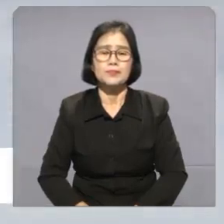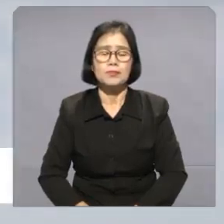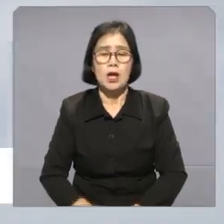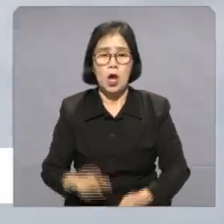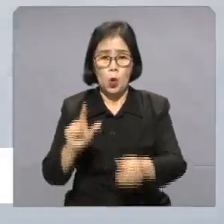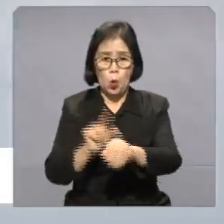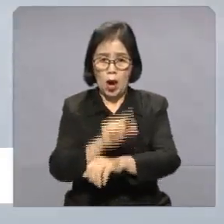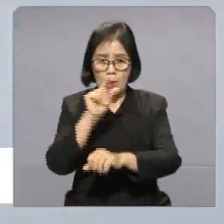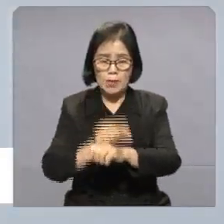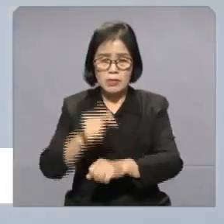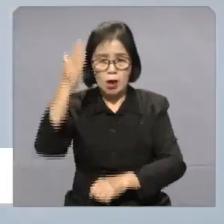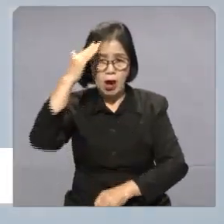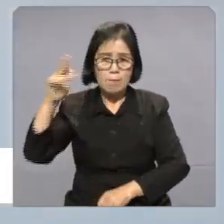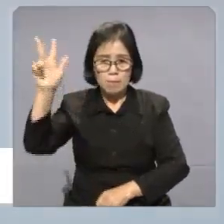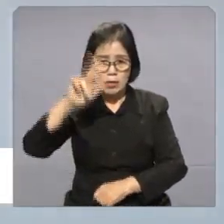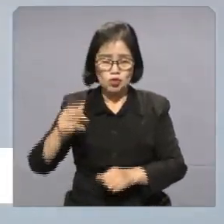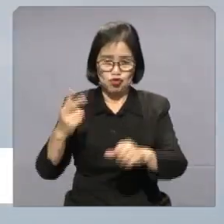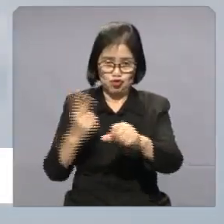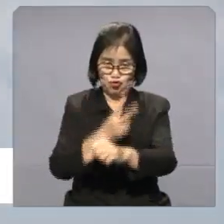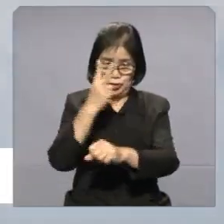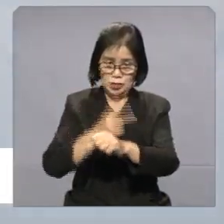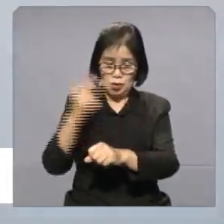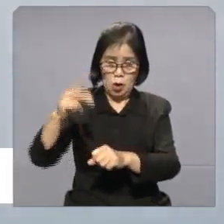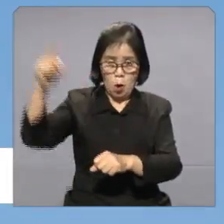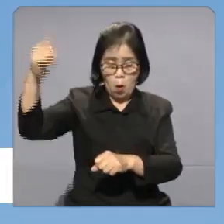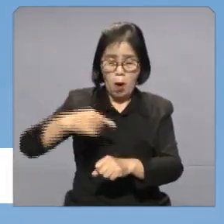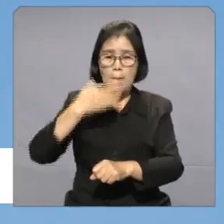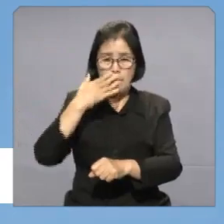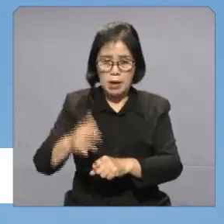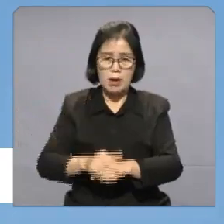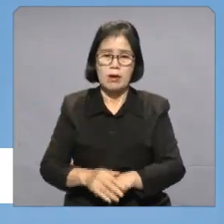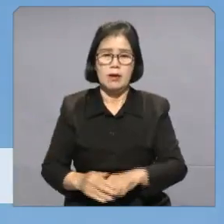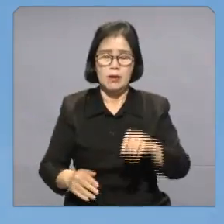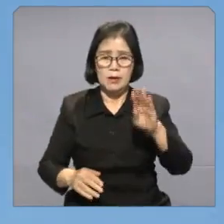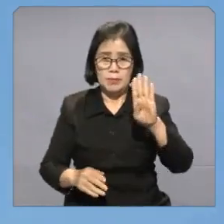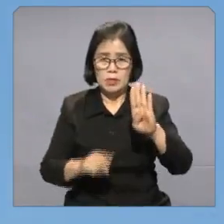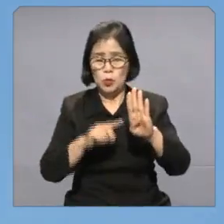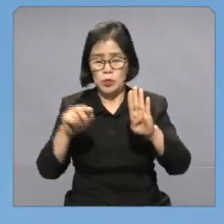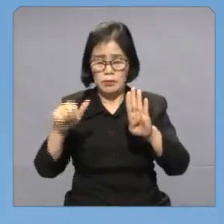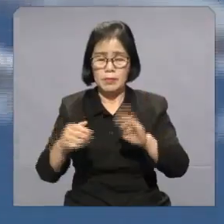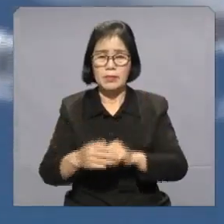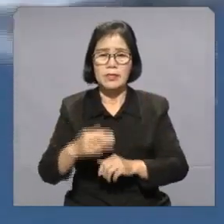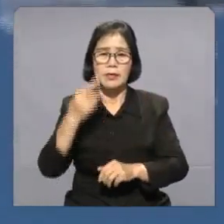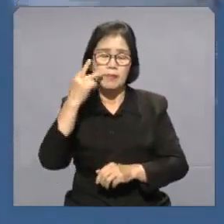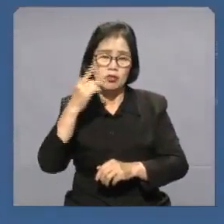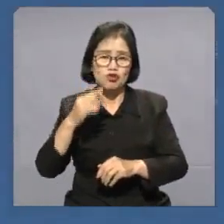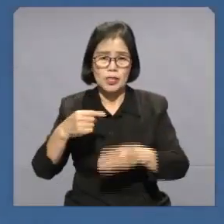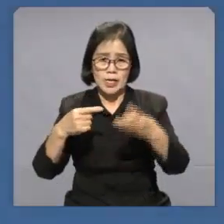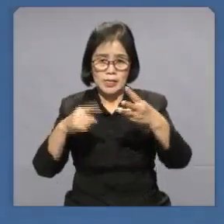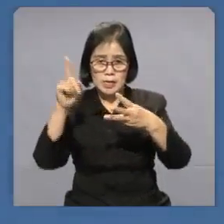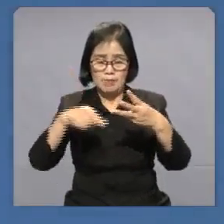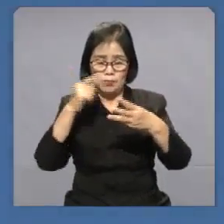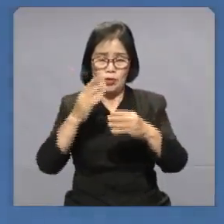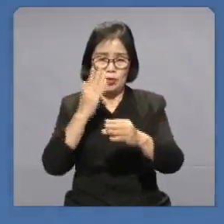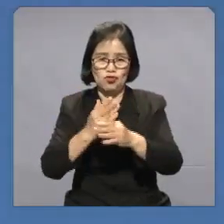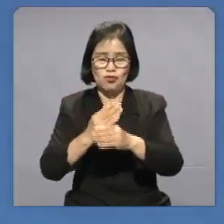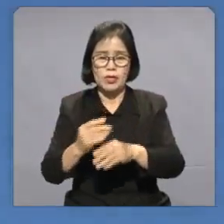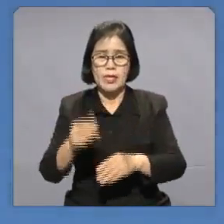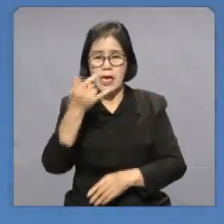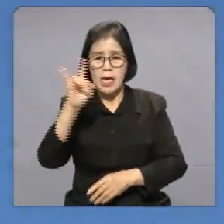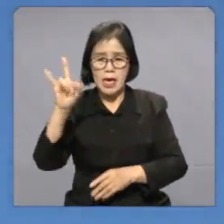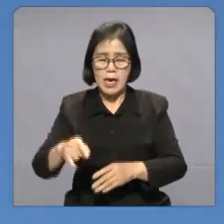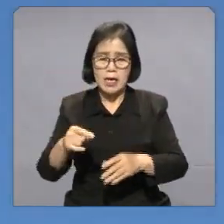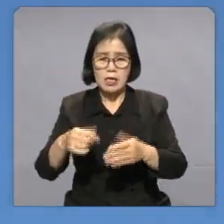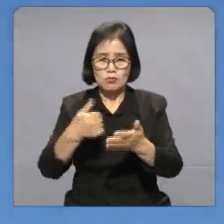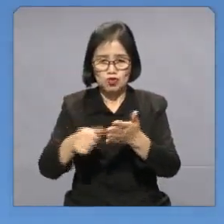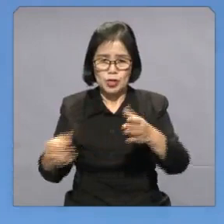괌에서 한반도를 2시간에 돌파하는 B-52입니다. 미국의 3대 전략 폭격기 중 하나로 핵무기를 실을 수